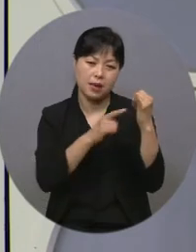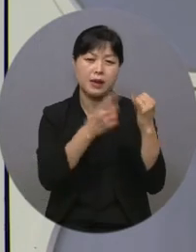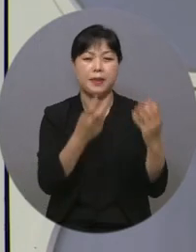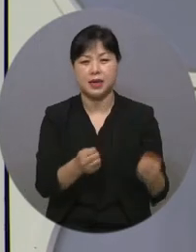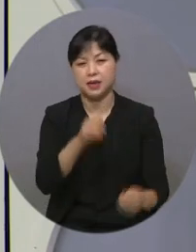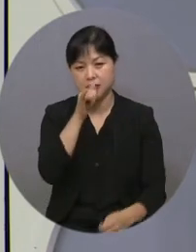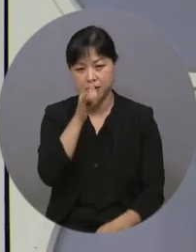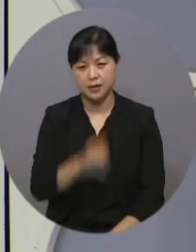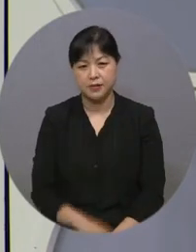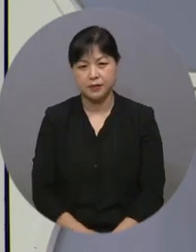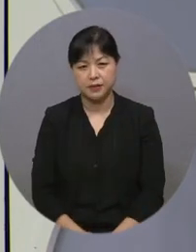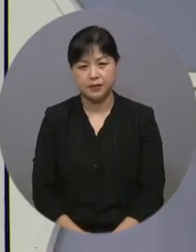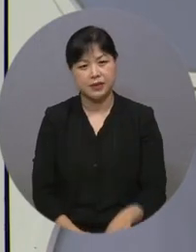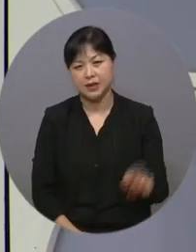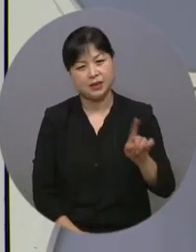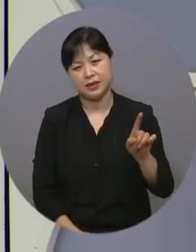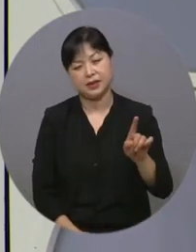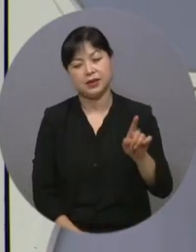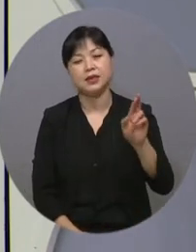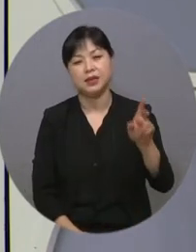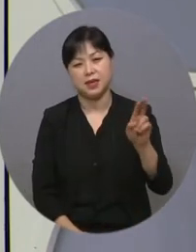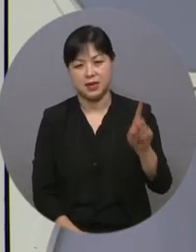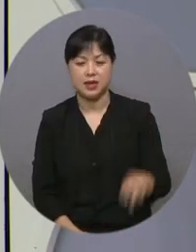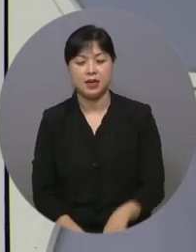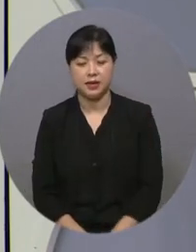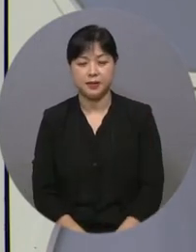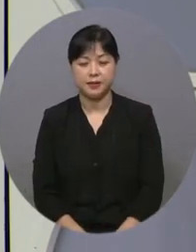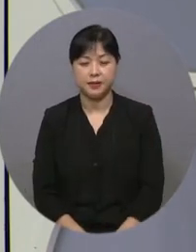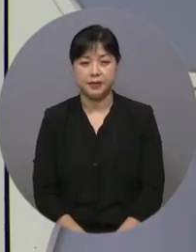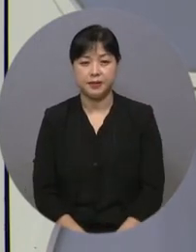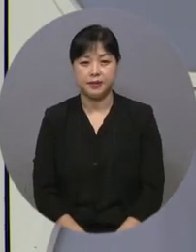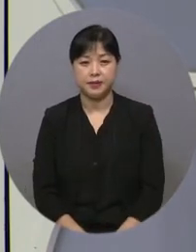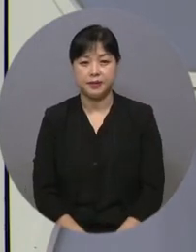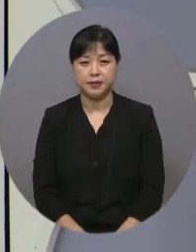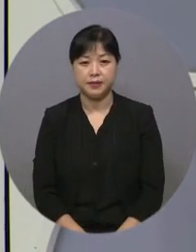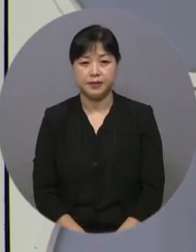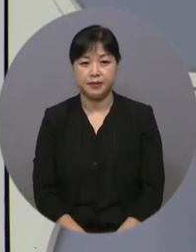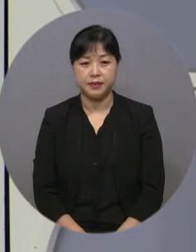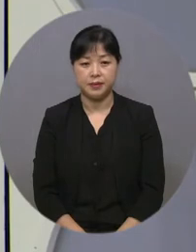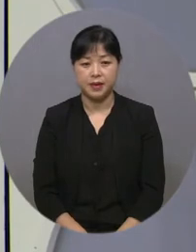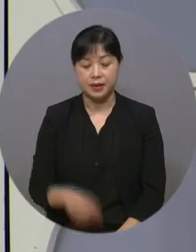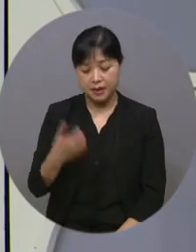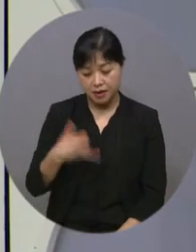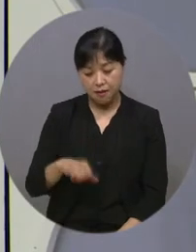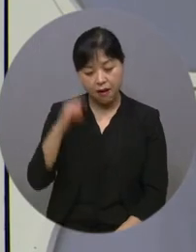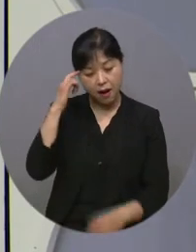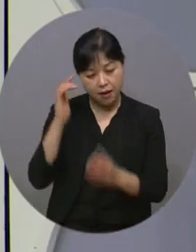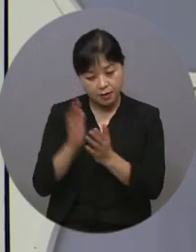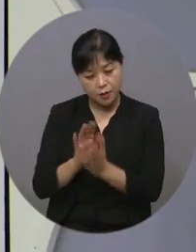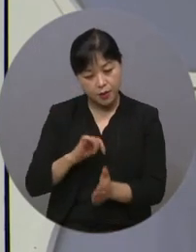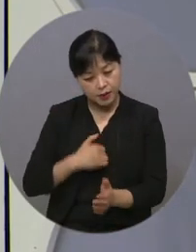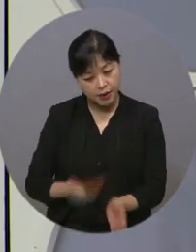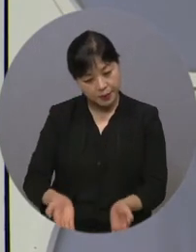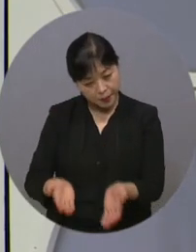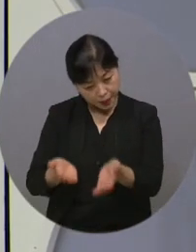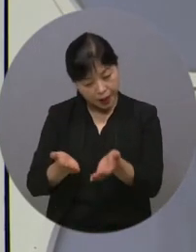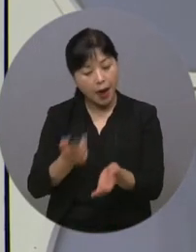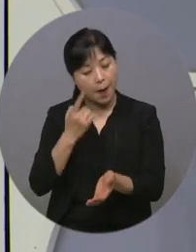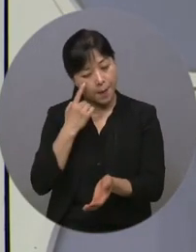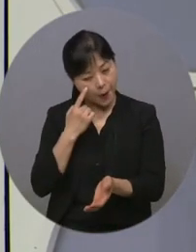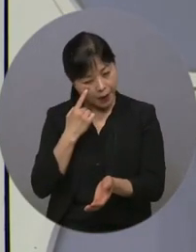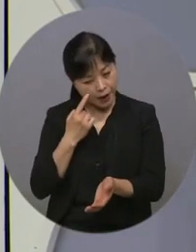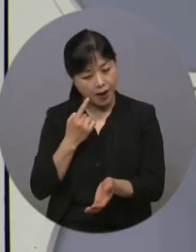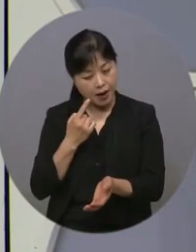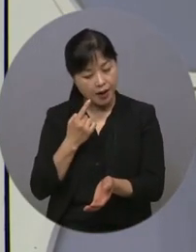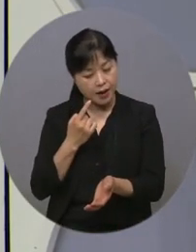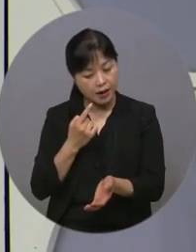많습니다. 예. 그거는 아니 된다 이런 얘기죠. 스스로 하도록 만들고 창의적인